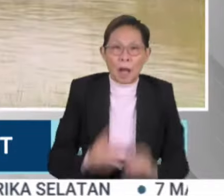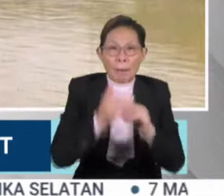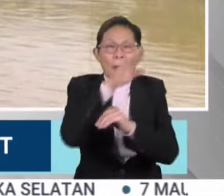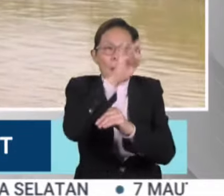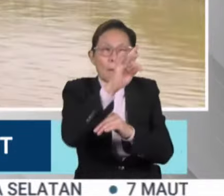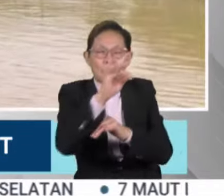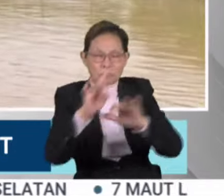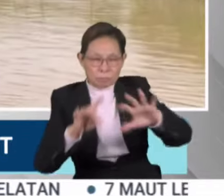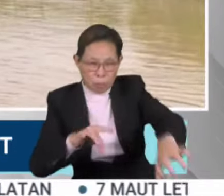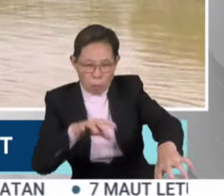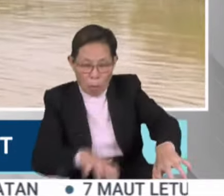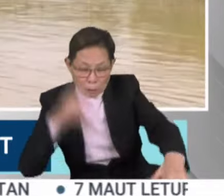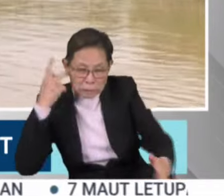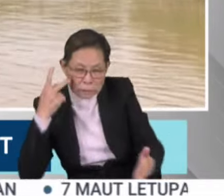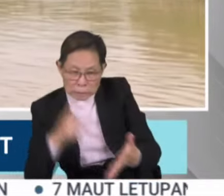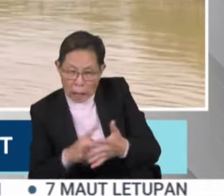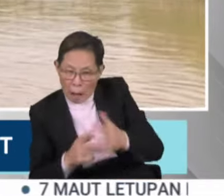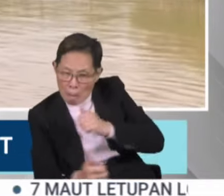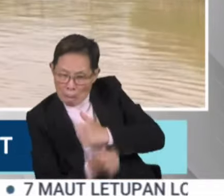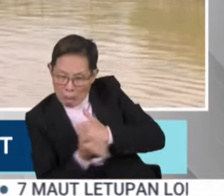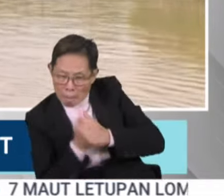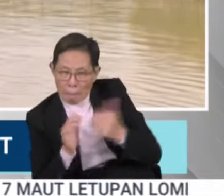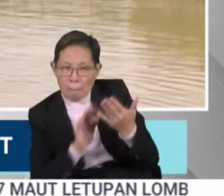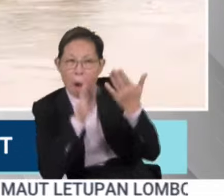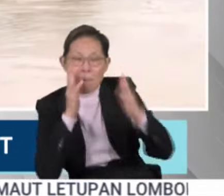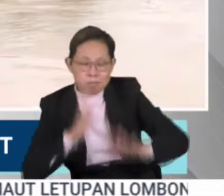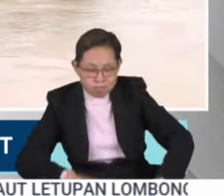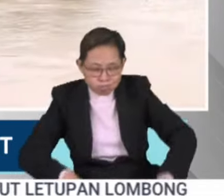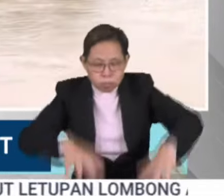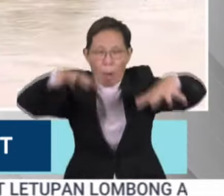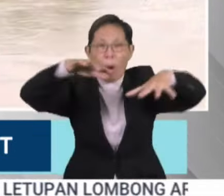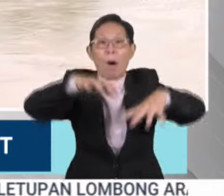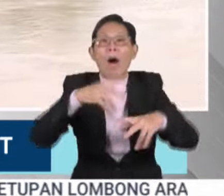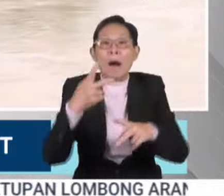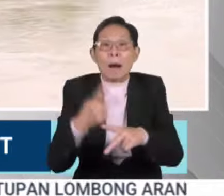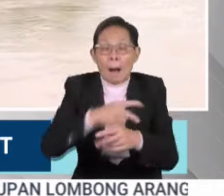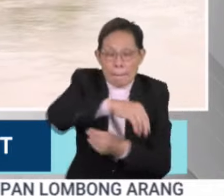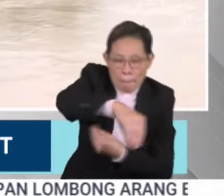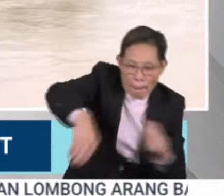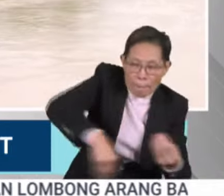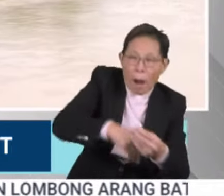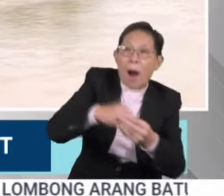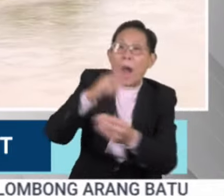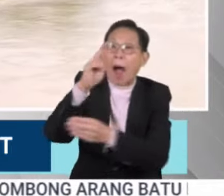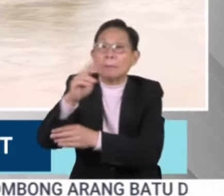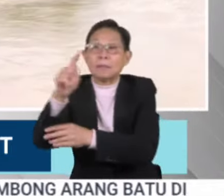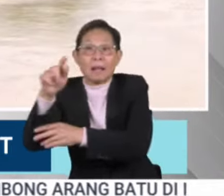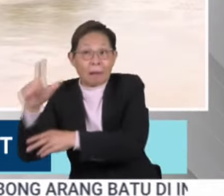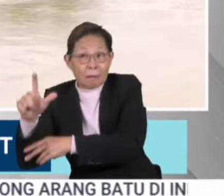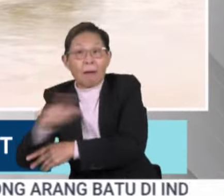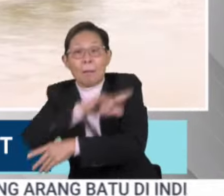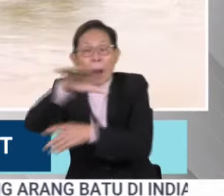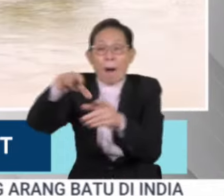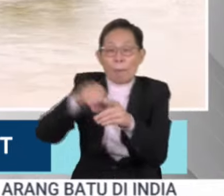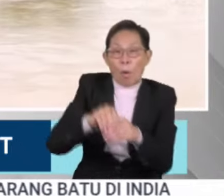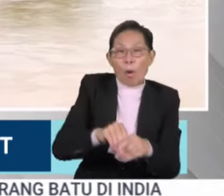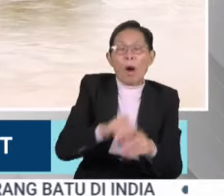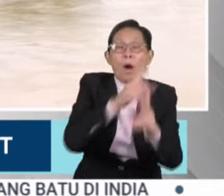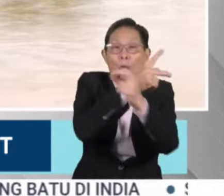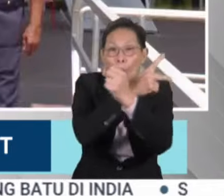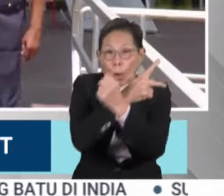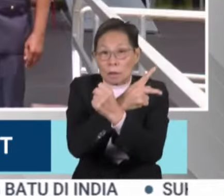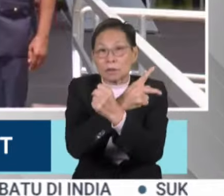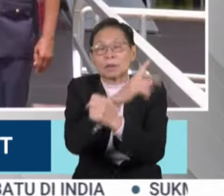Lebih 8 kawasan dikenal pasti berisiko tinggi menghadapi bencana banjir pada musim peralihan monsun timur laut. Ia membabitkan daerah